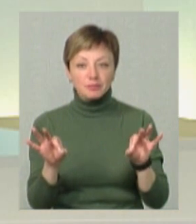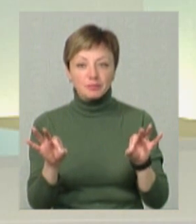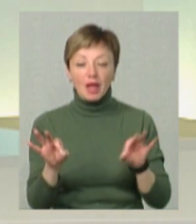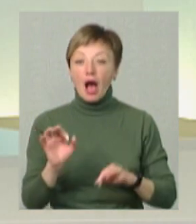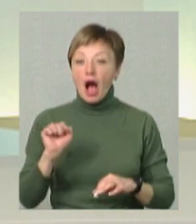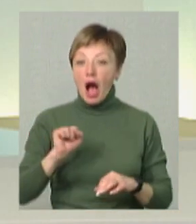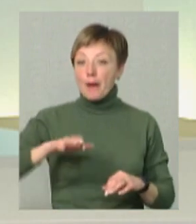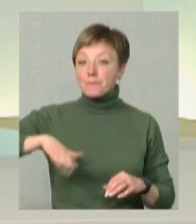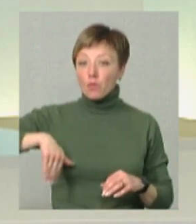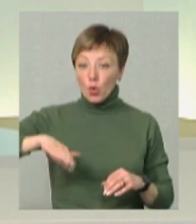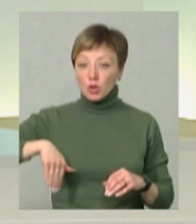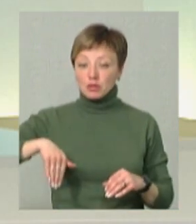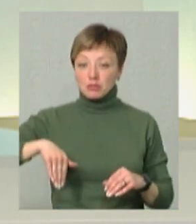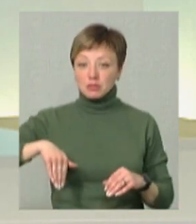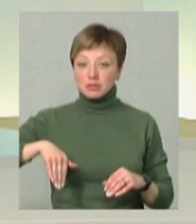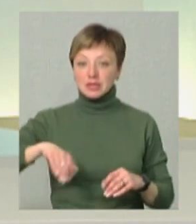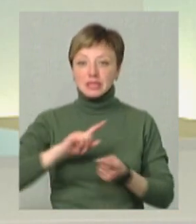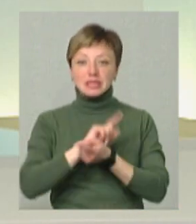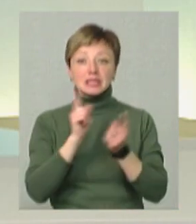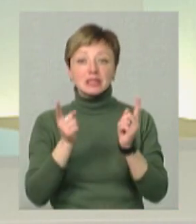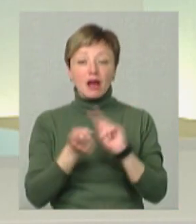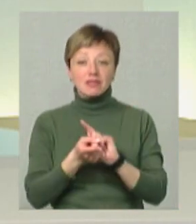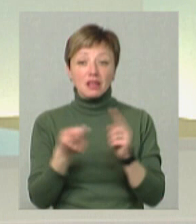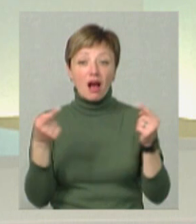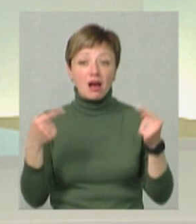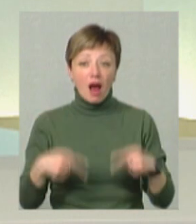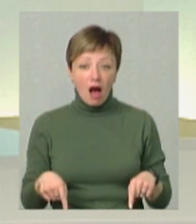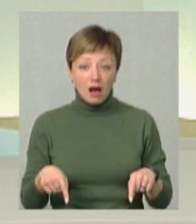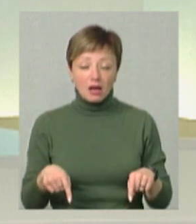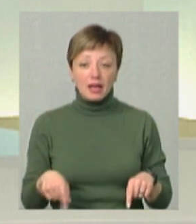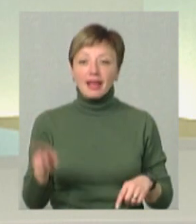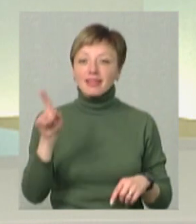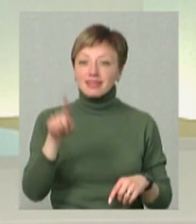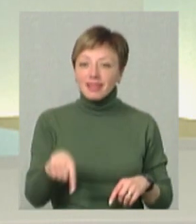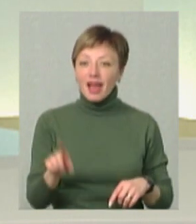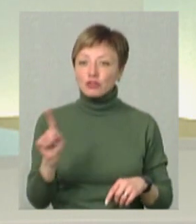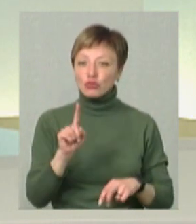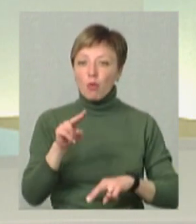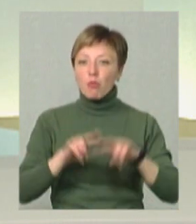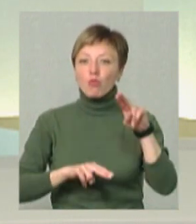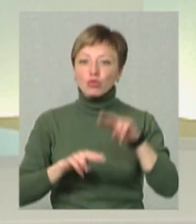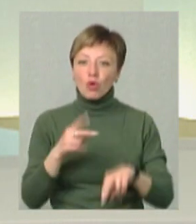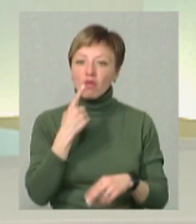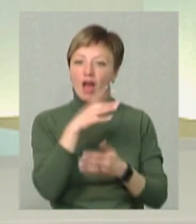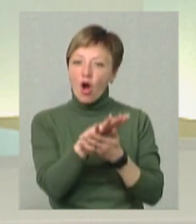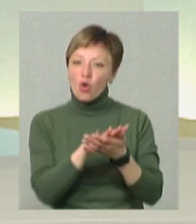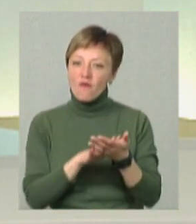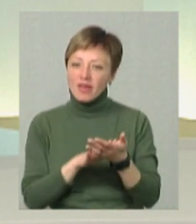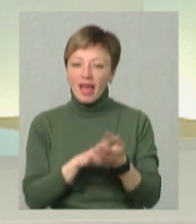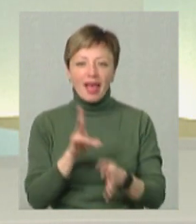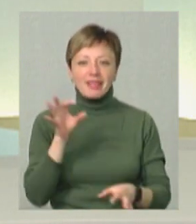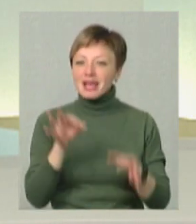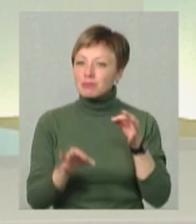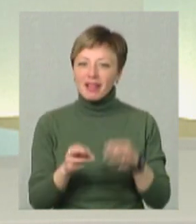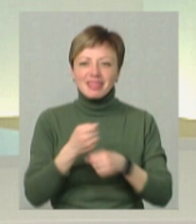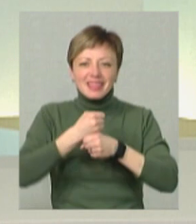А потім стався крах, тому що те, що побудовано на крові, несправедливо, на